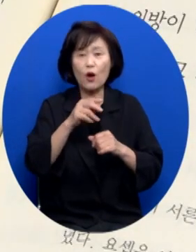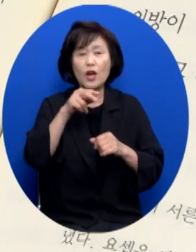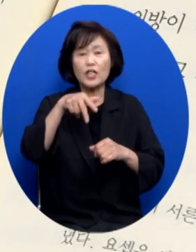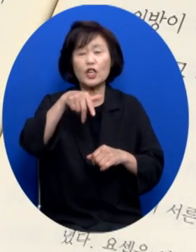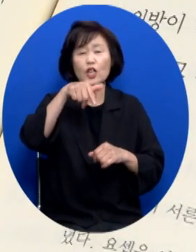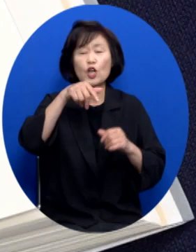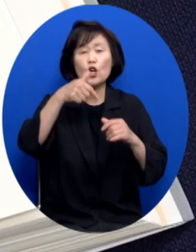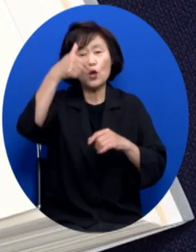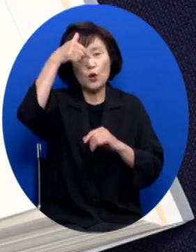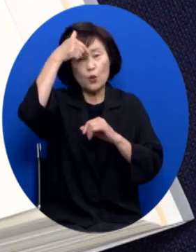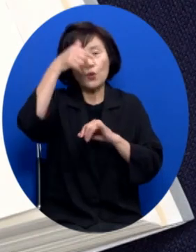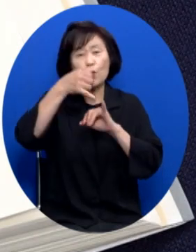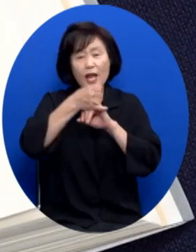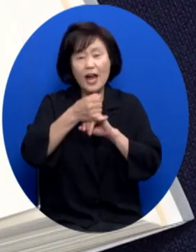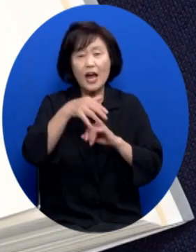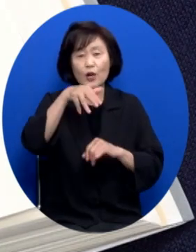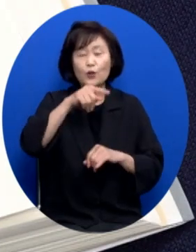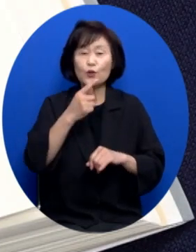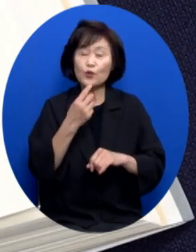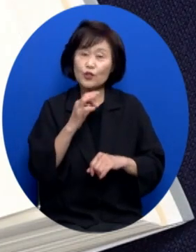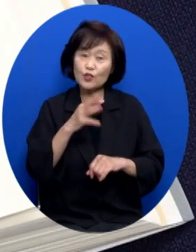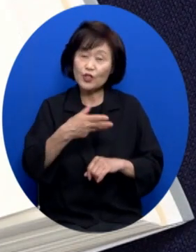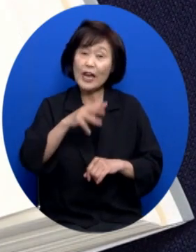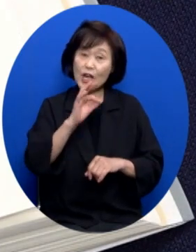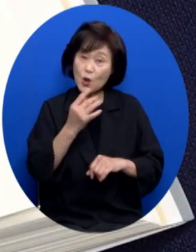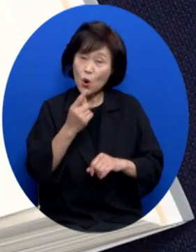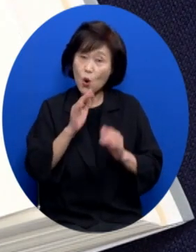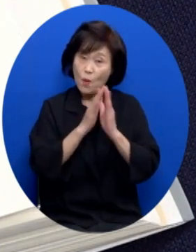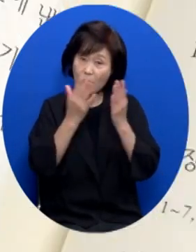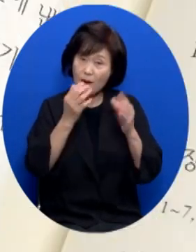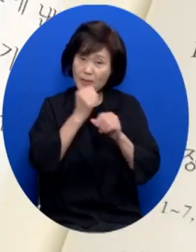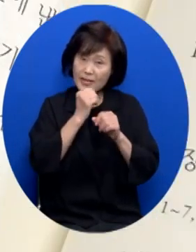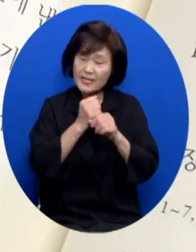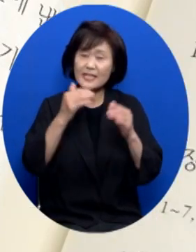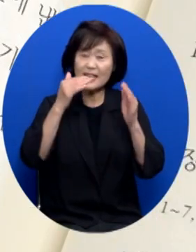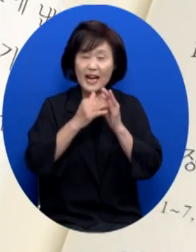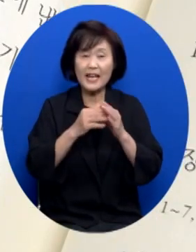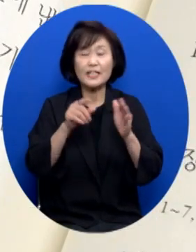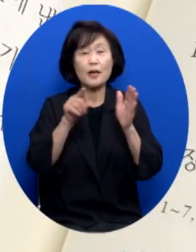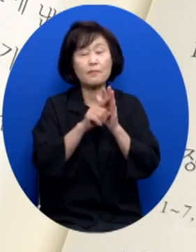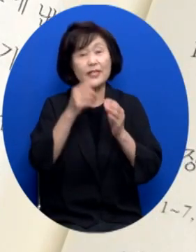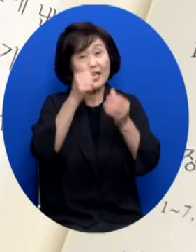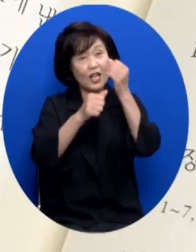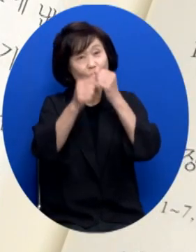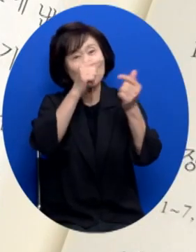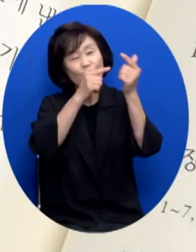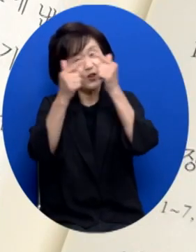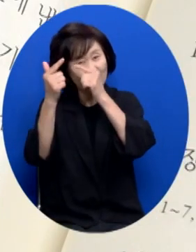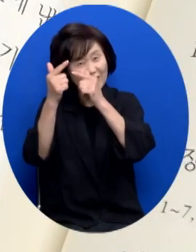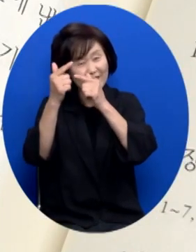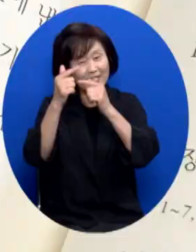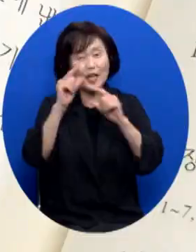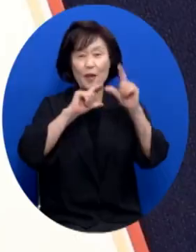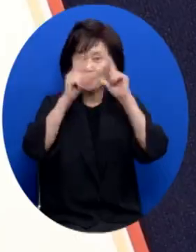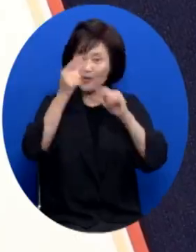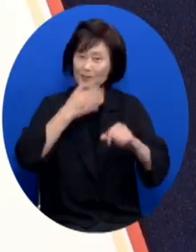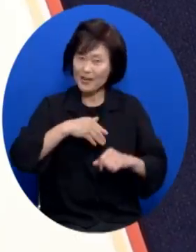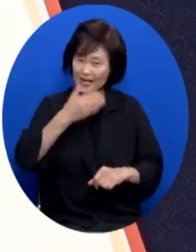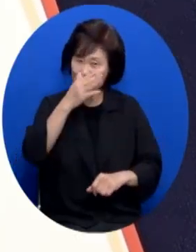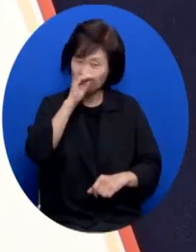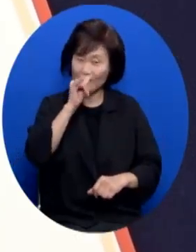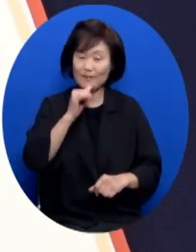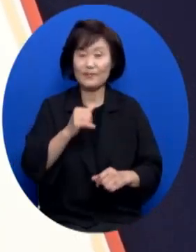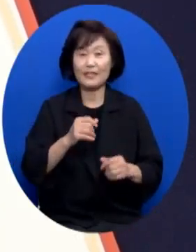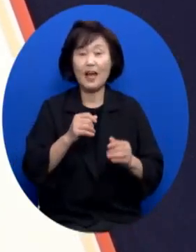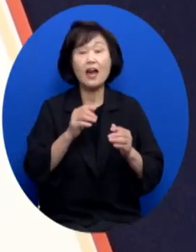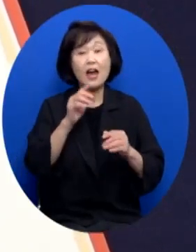탄생하기까지 과정을 살펴보며 지금의 성경이 있기까지 신앙 선조들의 발자취를 느낄 수 있습니다.